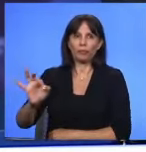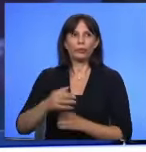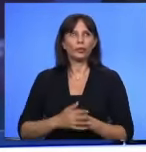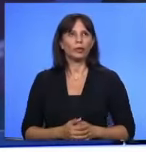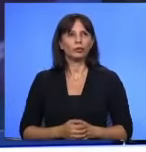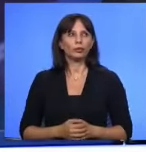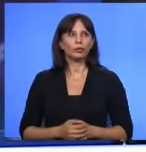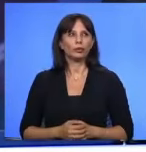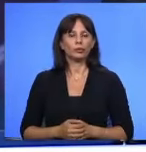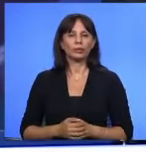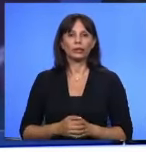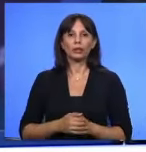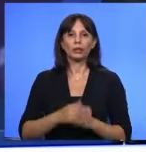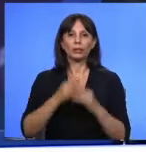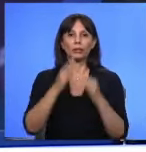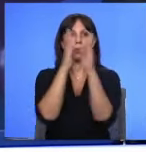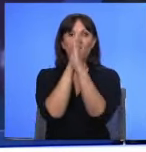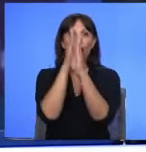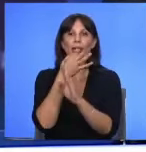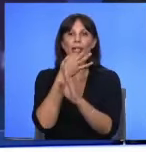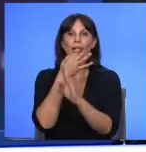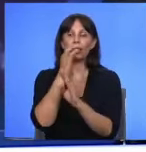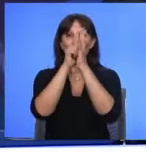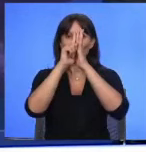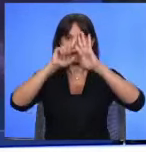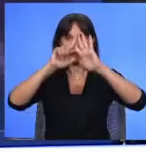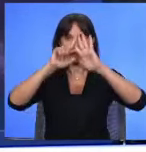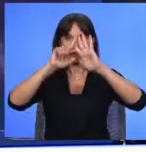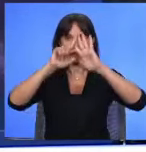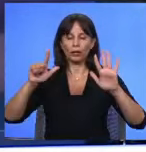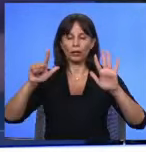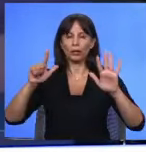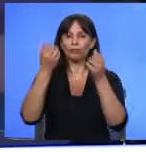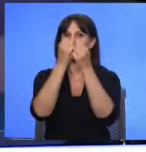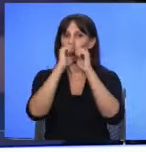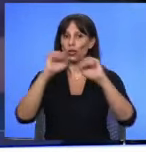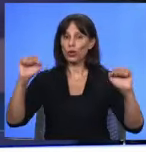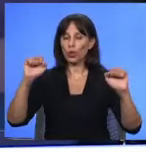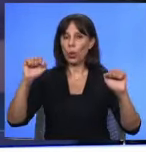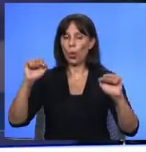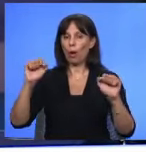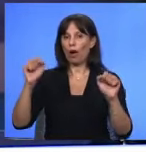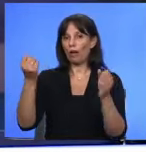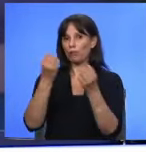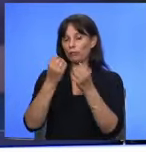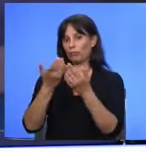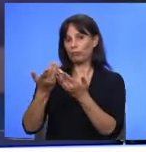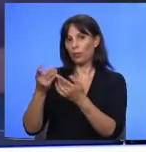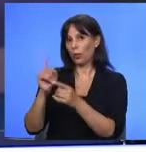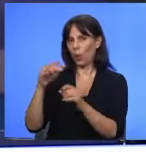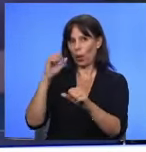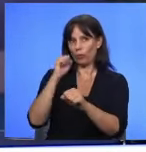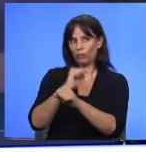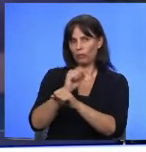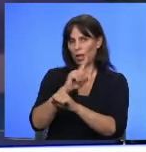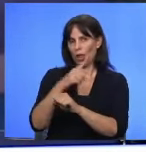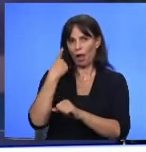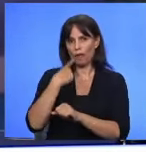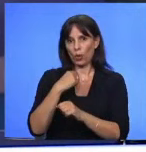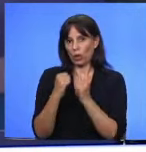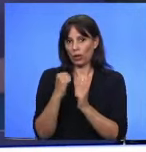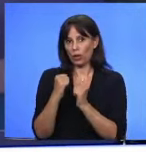בן 17, שוחרר בעסקה חטופים קודמת. אגב, שהוא ישב בכלא, הוא לא ישב על עבירות קשות. תראו